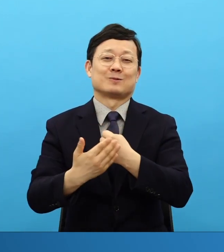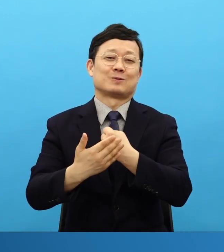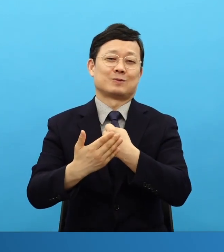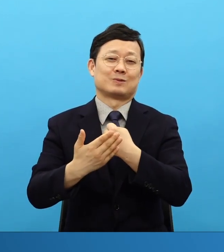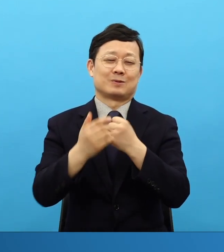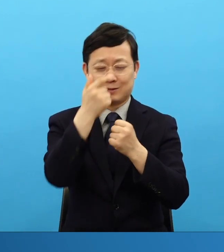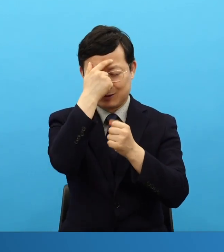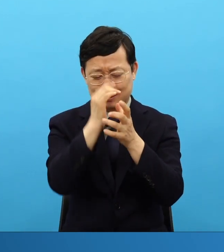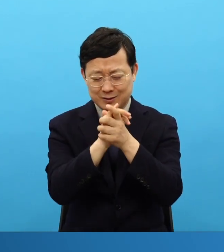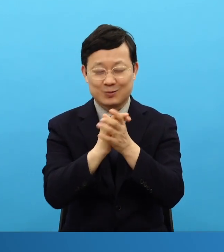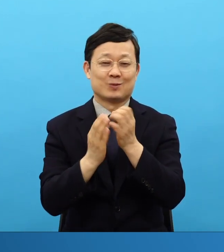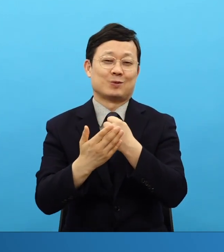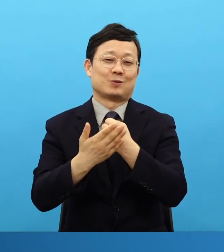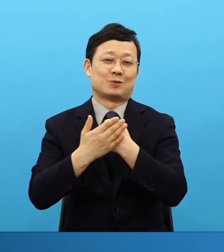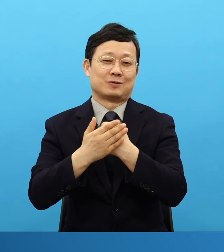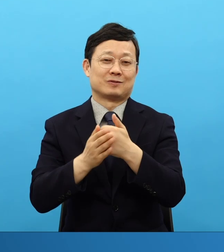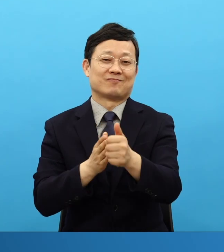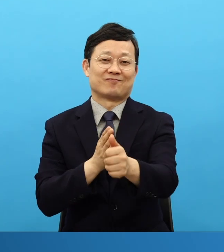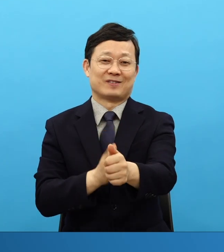RTS から崩れた世界教会を生かす誠の伝道者牧会者